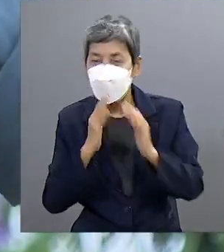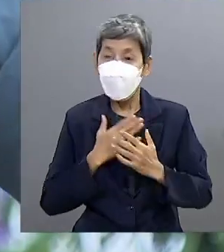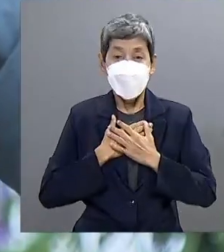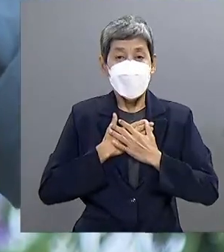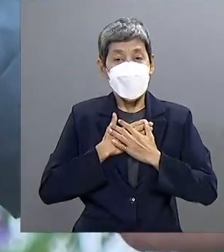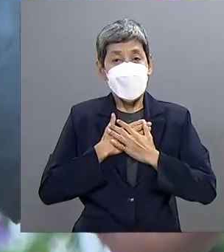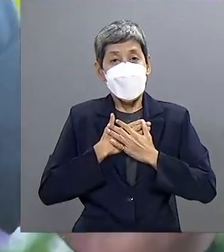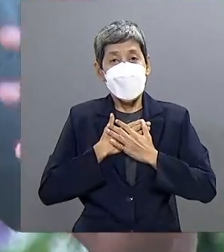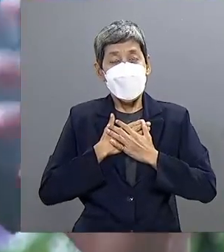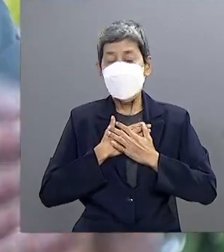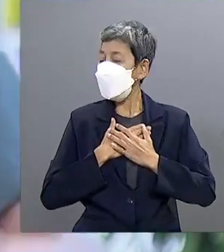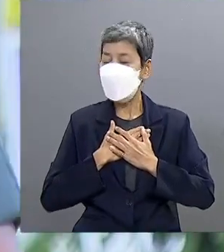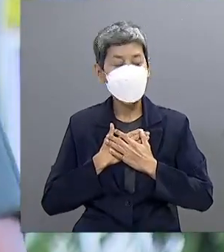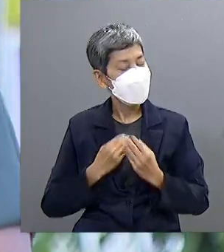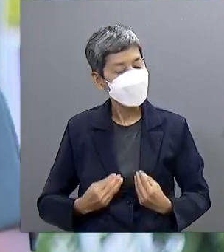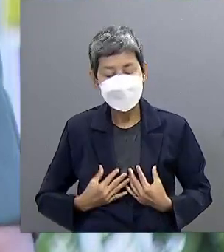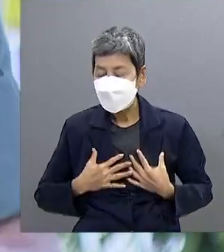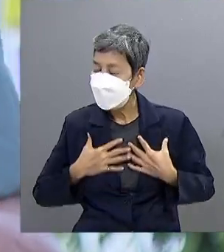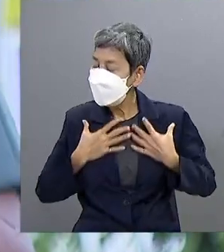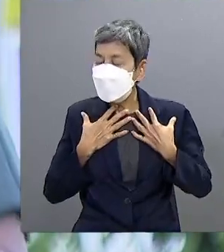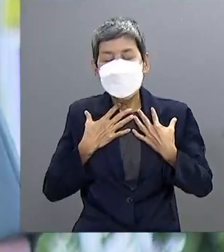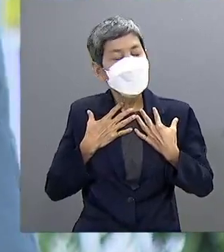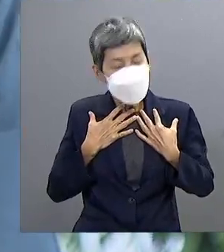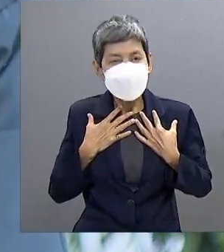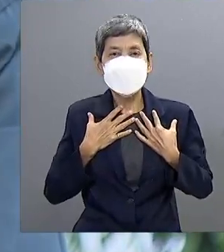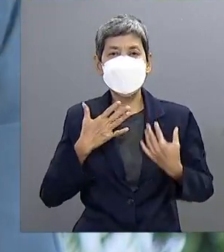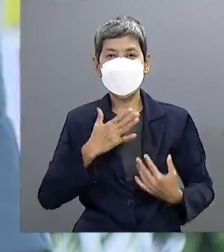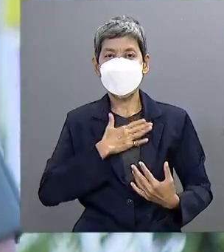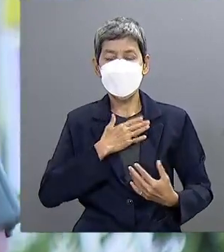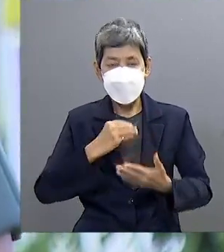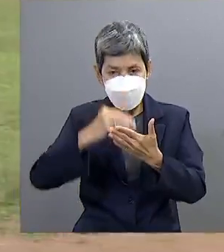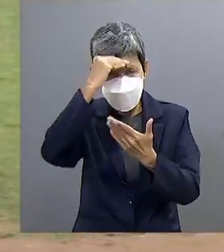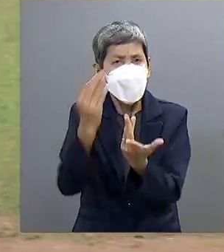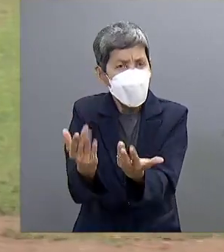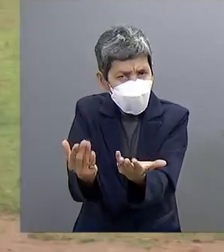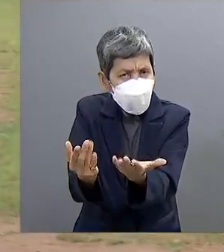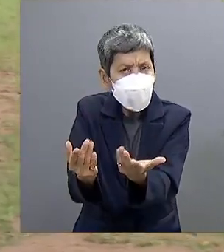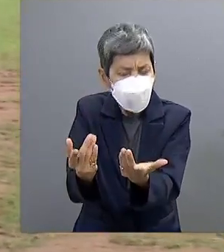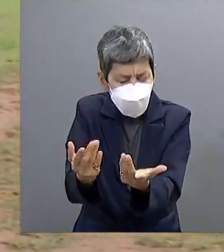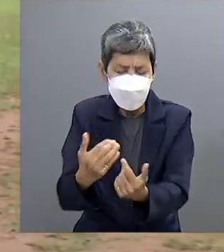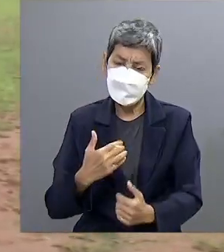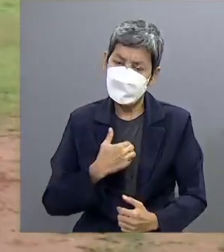จะละลายไปแล้วว่าเฮ้ยเด็กเขายังรอเราอยู่